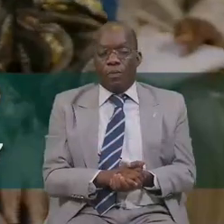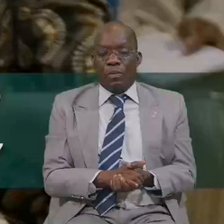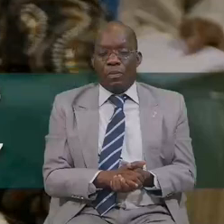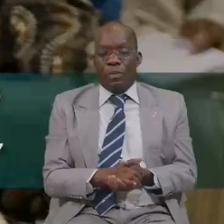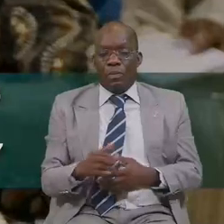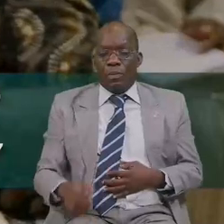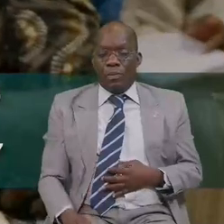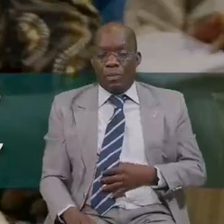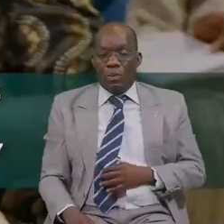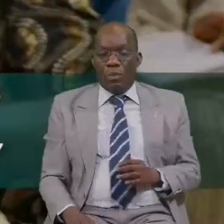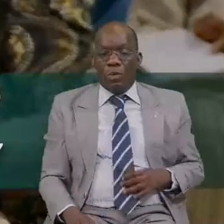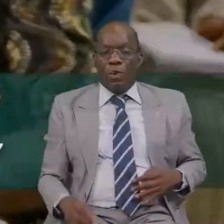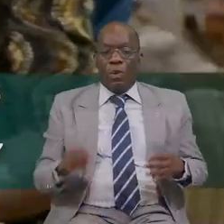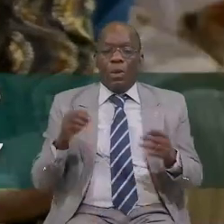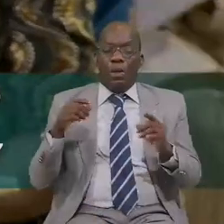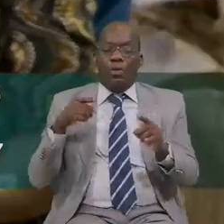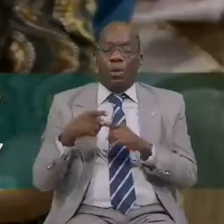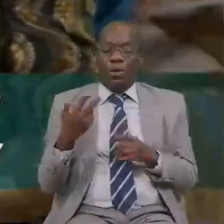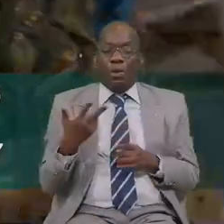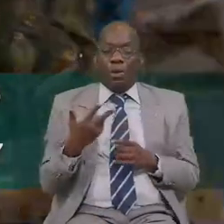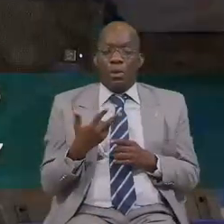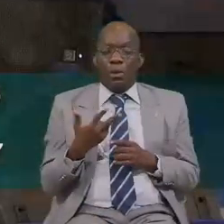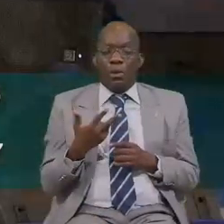Troisième point maintenant.